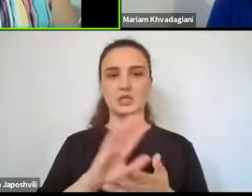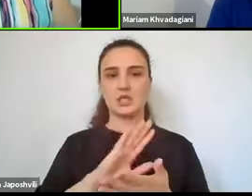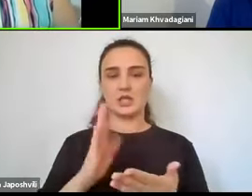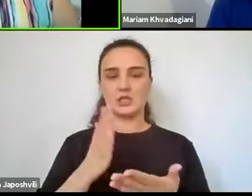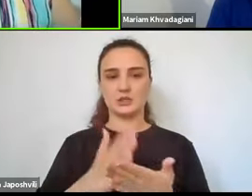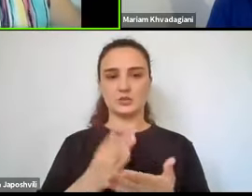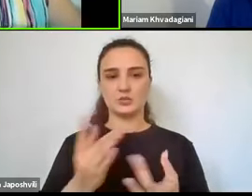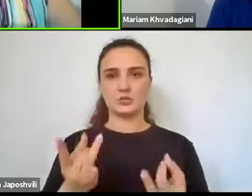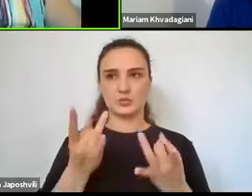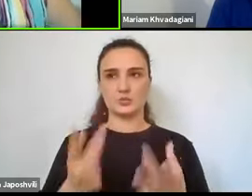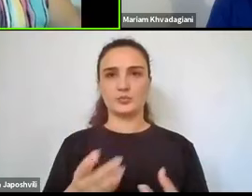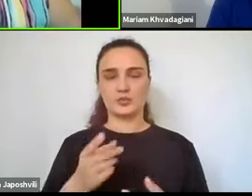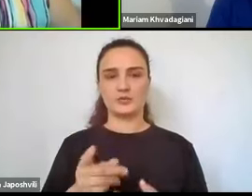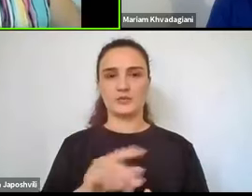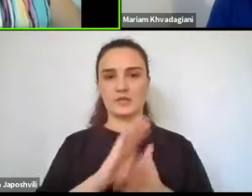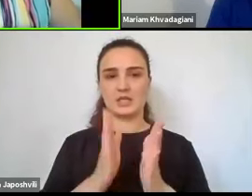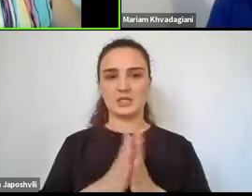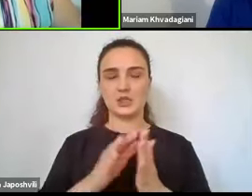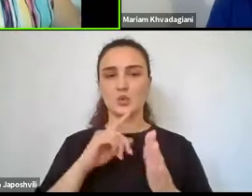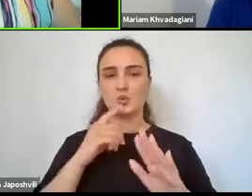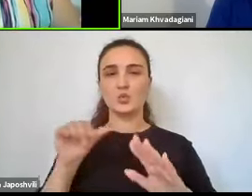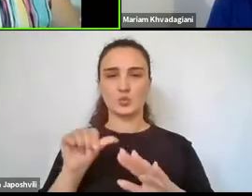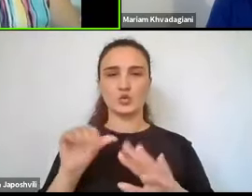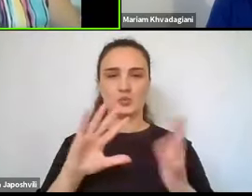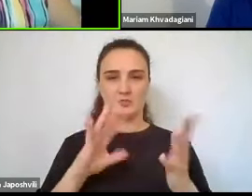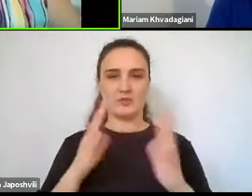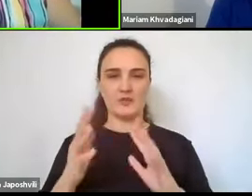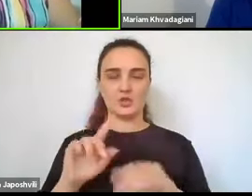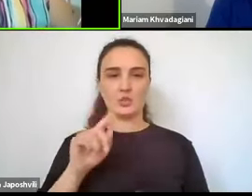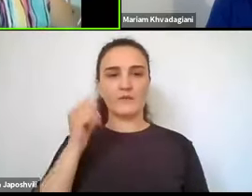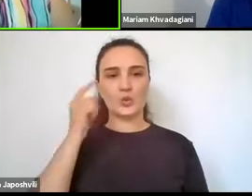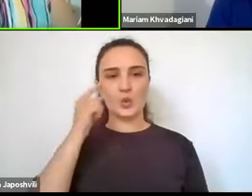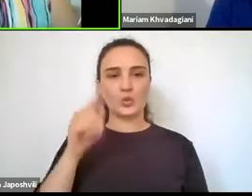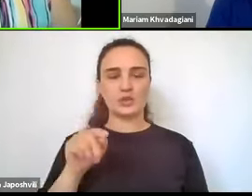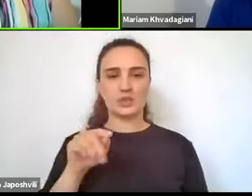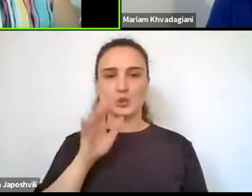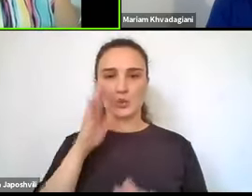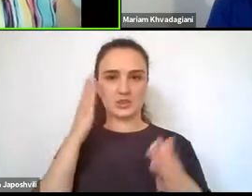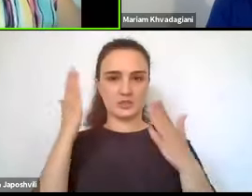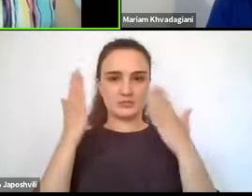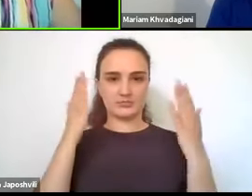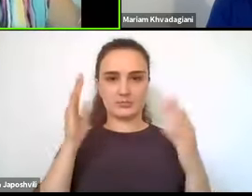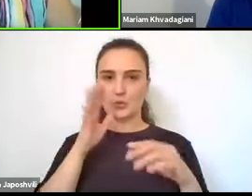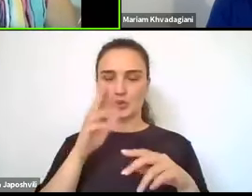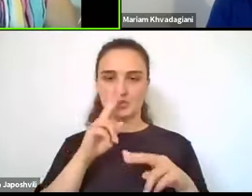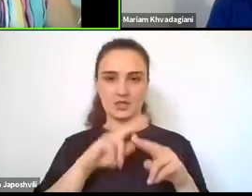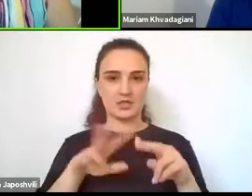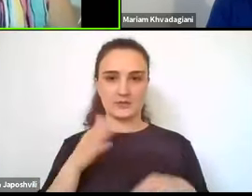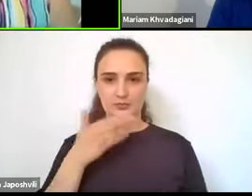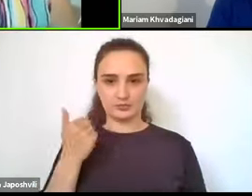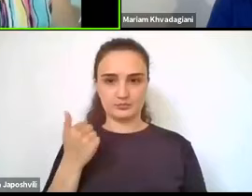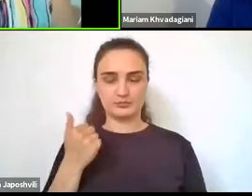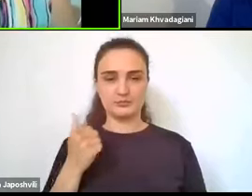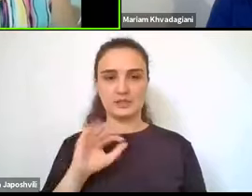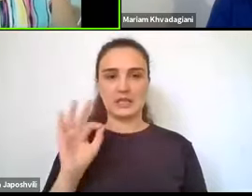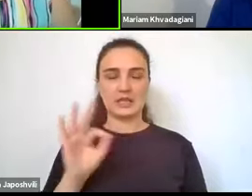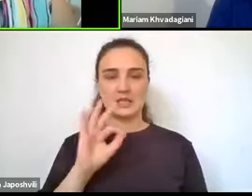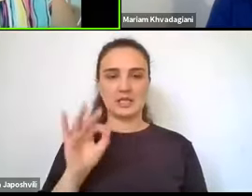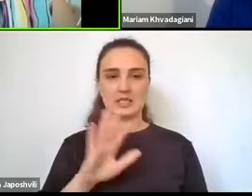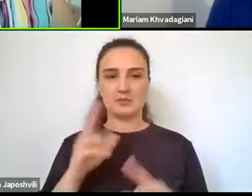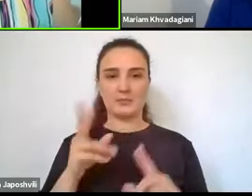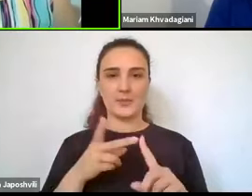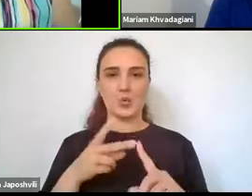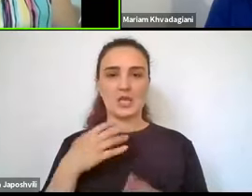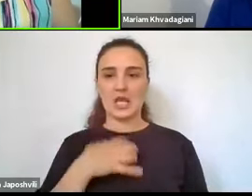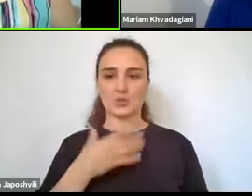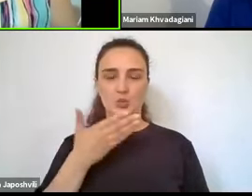უბრალოდ ყველაზე ცუ შემთხვევაშიაც გონია ხოლმე, რომ გართობა და დროის კარგვა, ხო? და არანაირად არ არის მეორე ხარის, ხო?